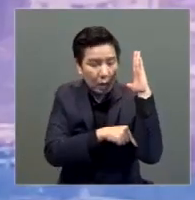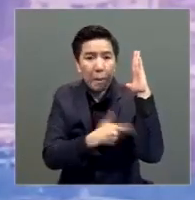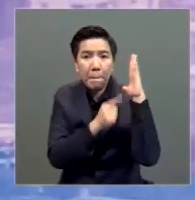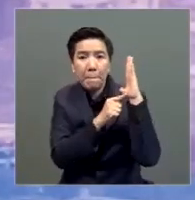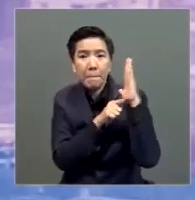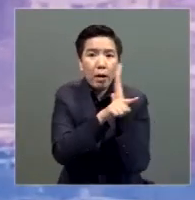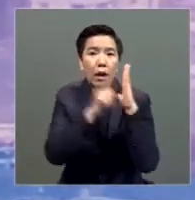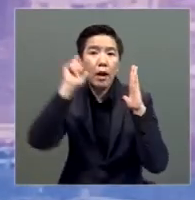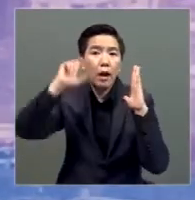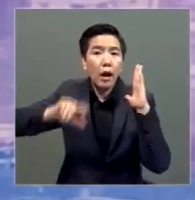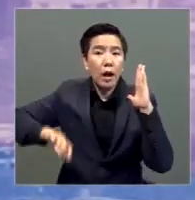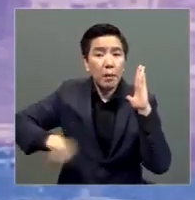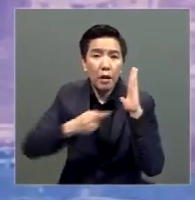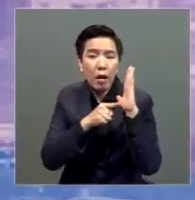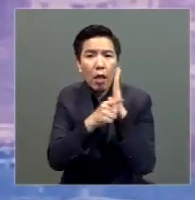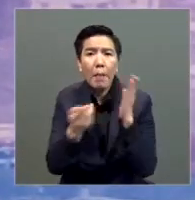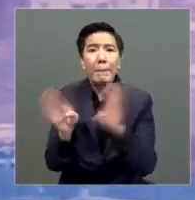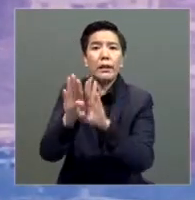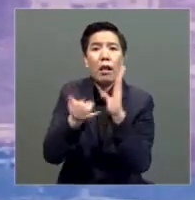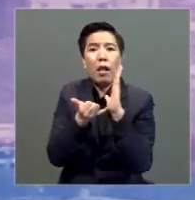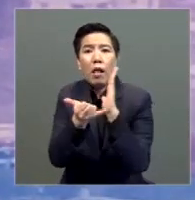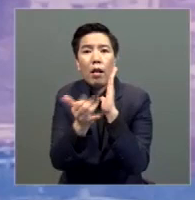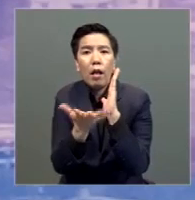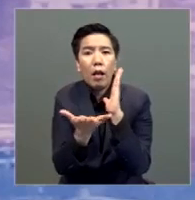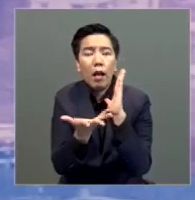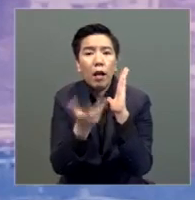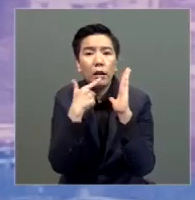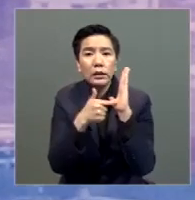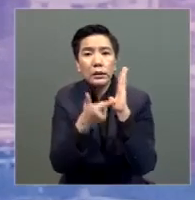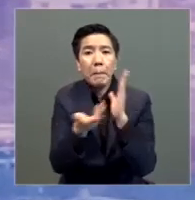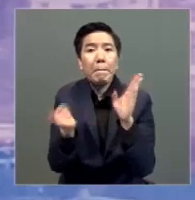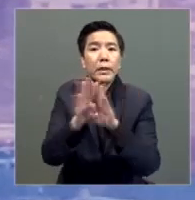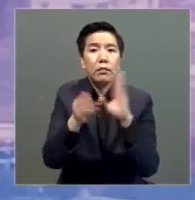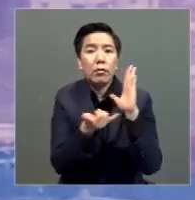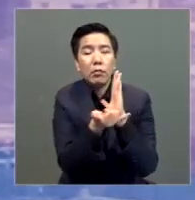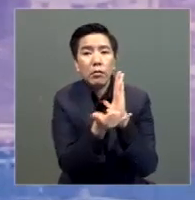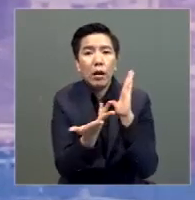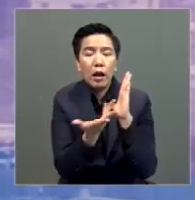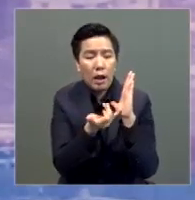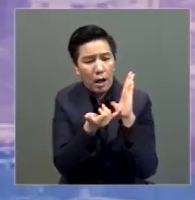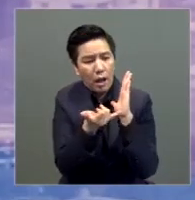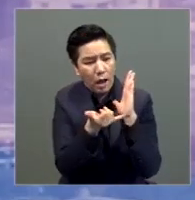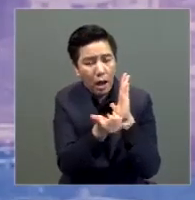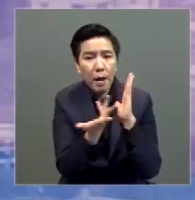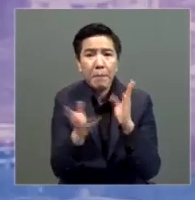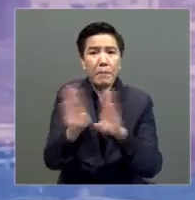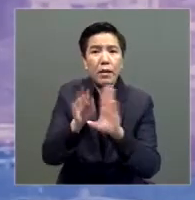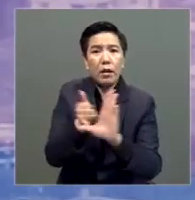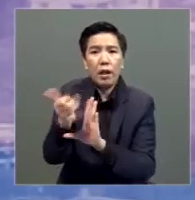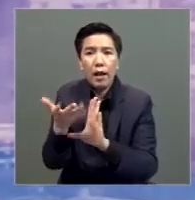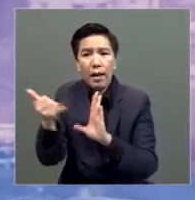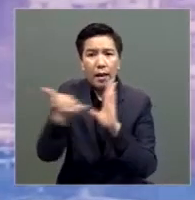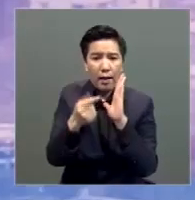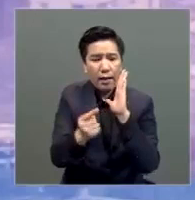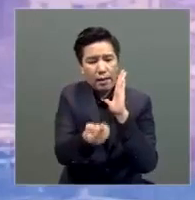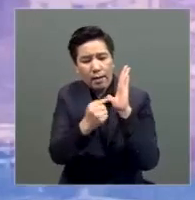าแล้วไปถึงด่านตรงนั้นชายแดนกัมพูชาปิดประเทศจะเข้ากัมพูชาก็ไม่ได้จะถอยกลับประเ